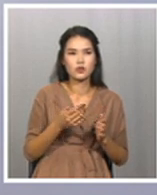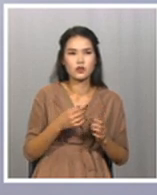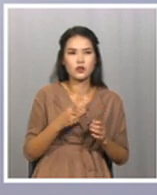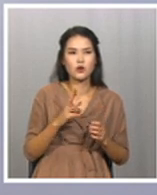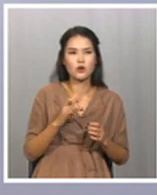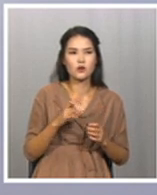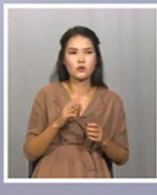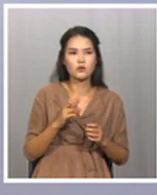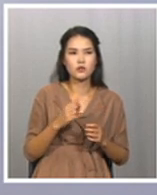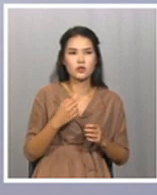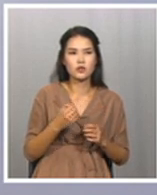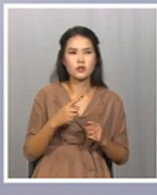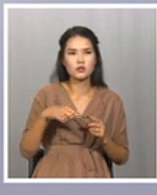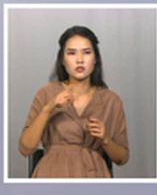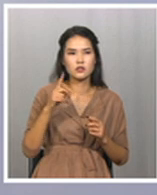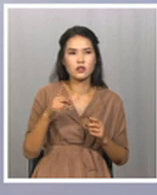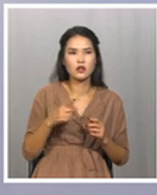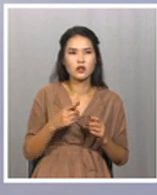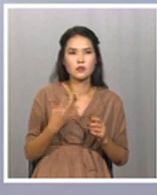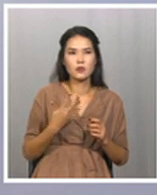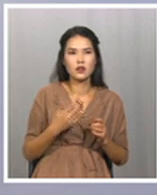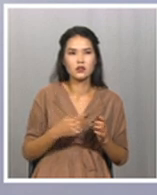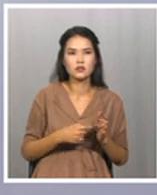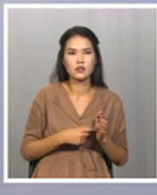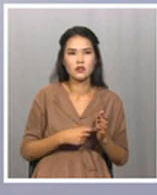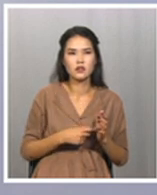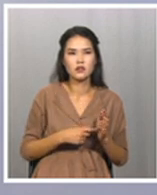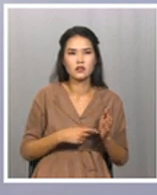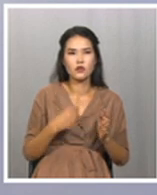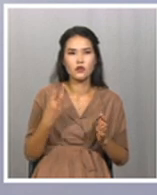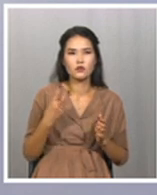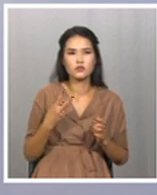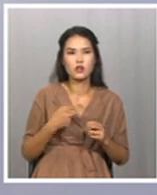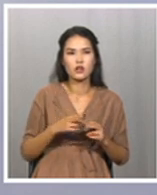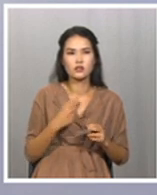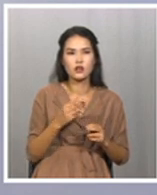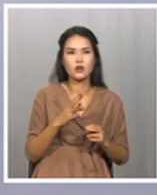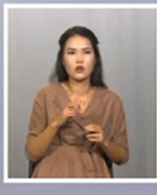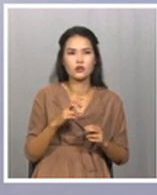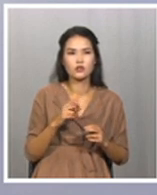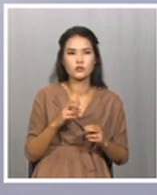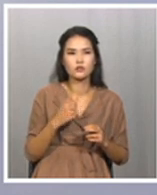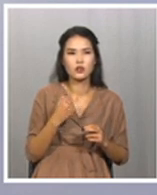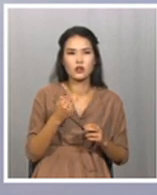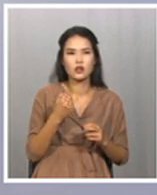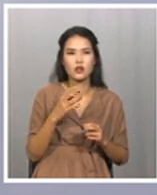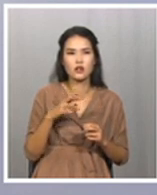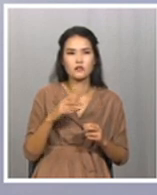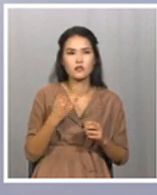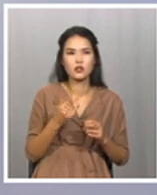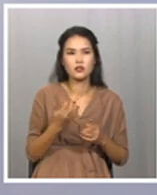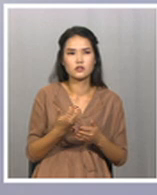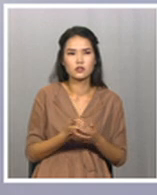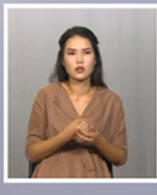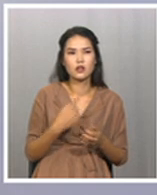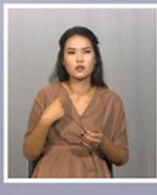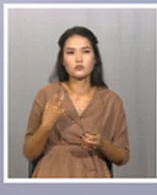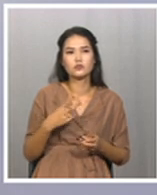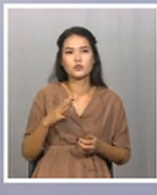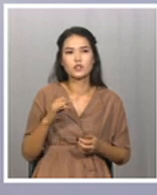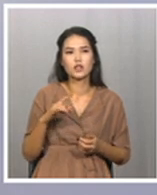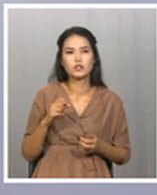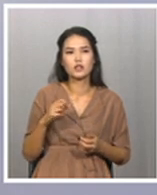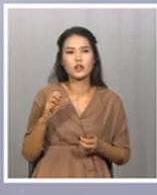альфа. Ал біз болсақ, тангенс альфаны іздеп жатырмыз. Тангенс альфа не еді? Тангенс альфа